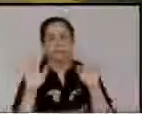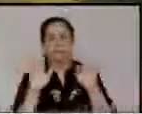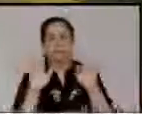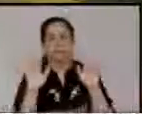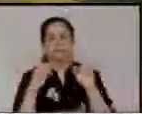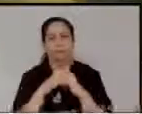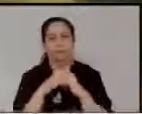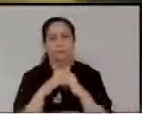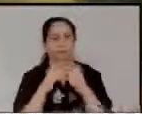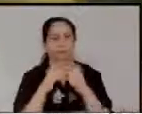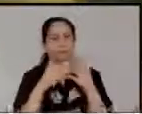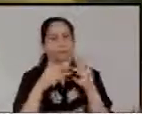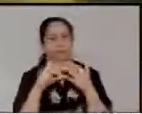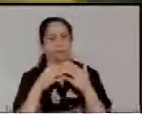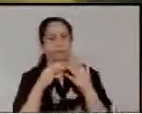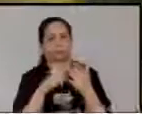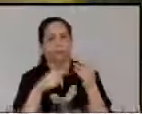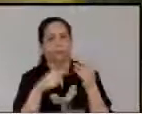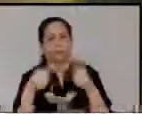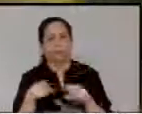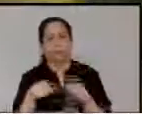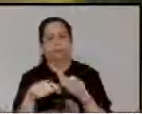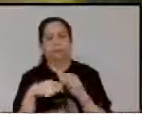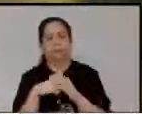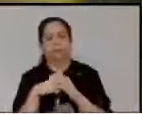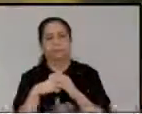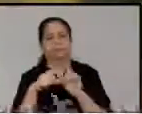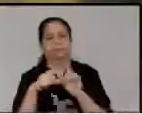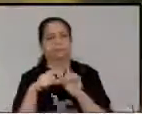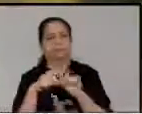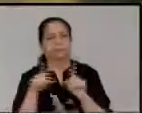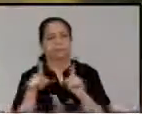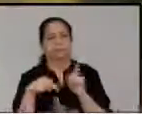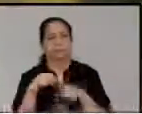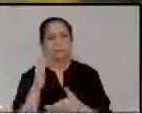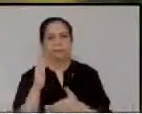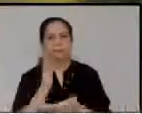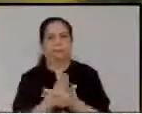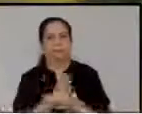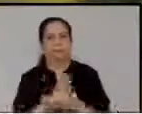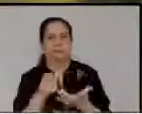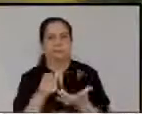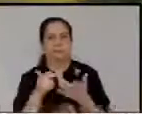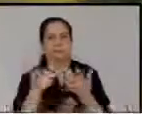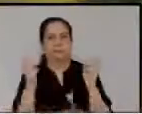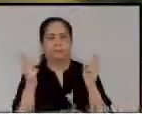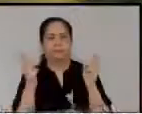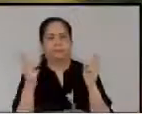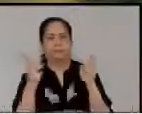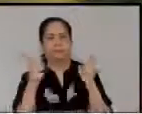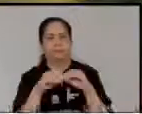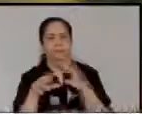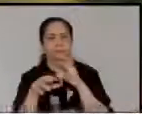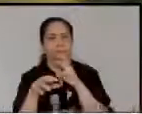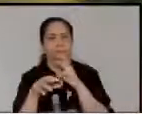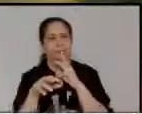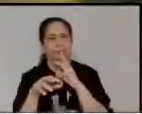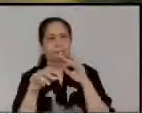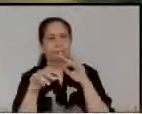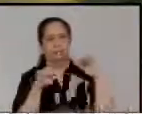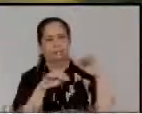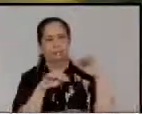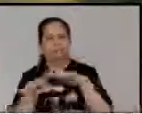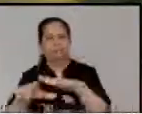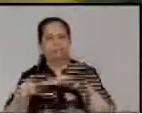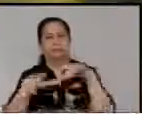Wasak naman po ang ilang bahay sa tabing dagat sa Lapu-Lapu City dahil po sa pananalasa ng Bagyong Vicky. Si John Arroa ng PTV Cebu sa